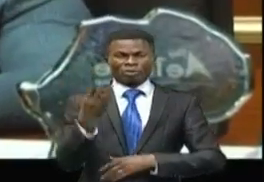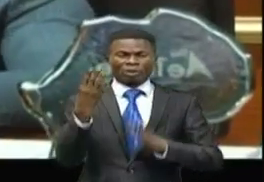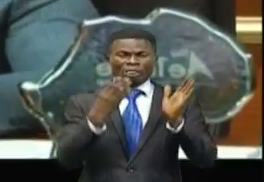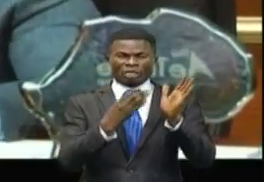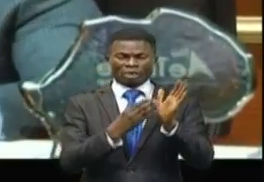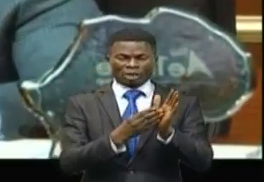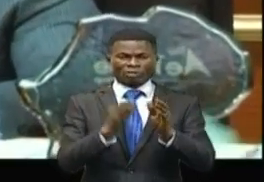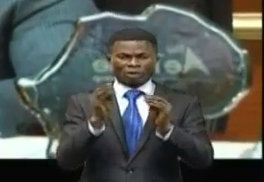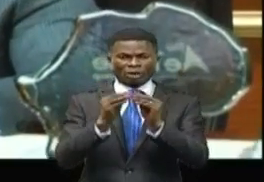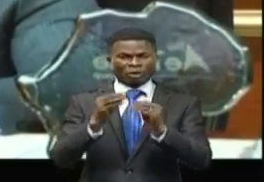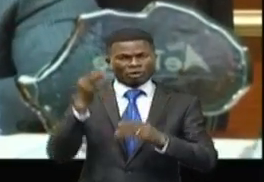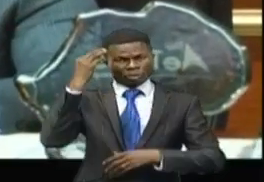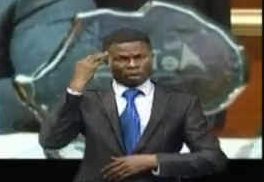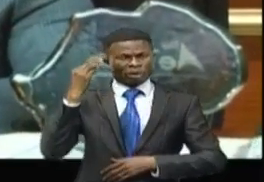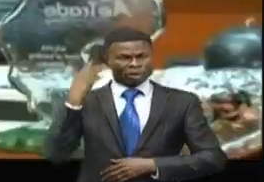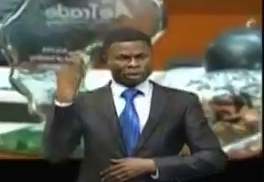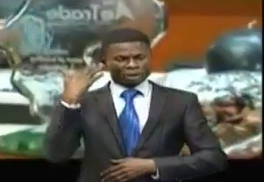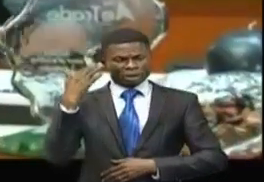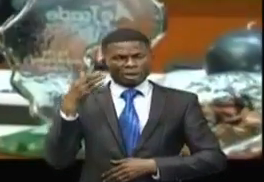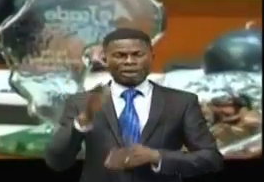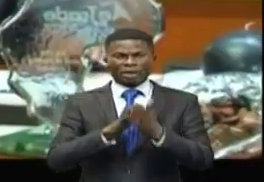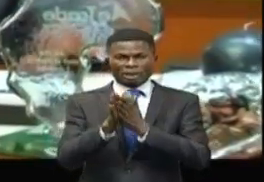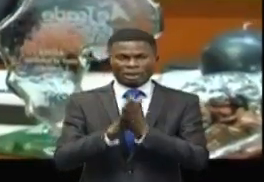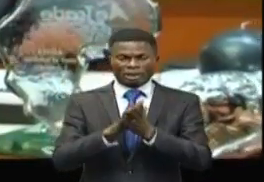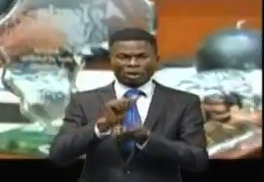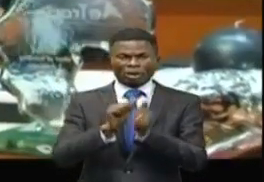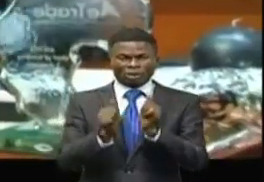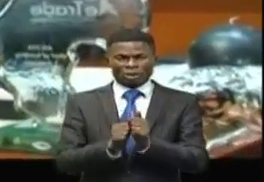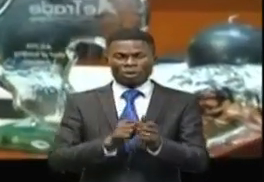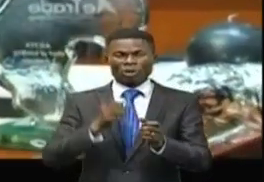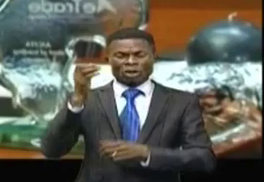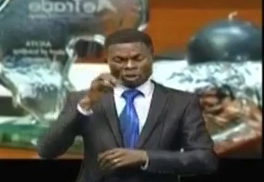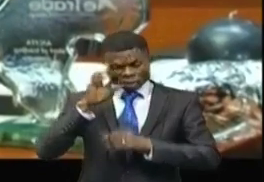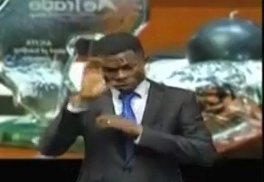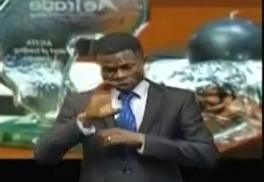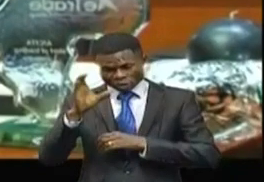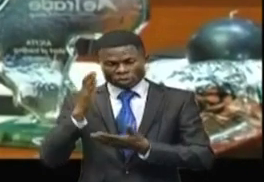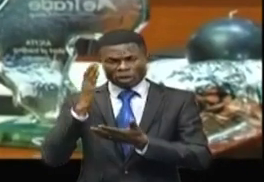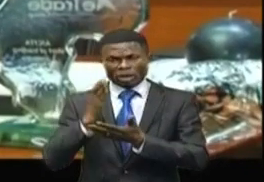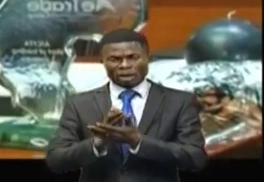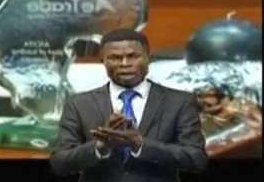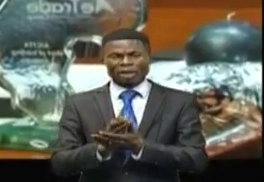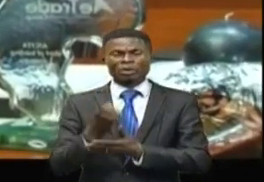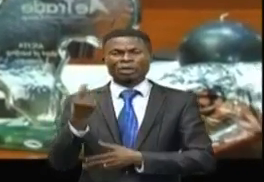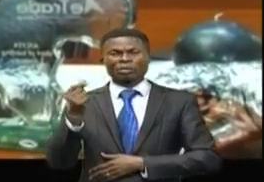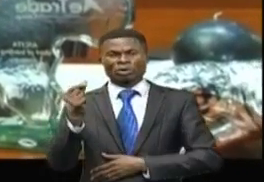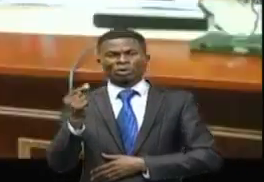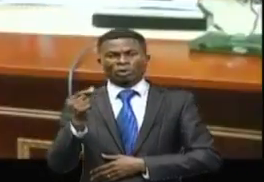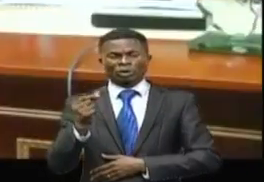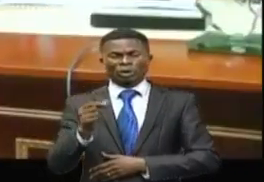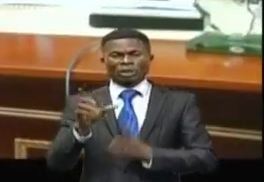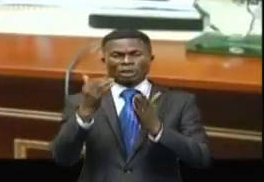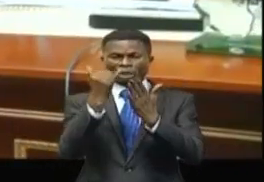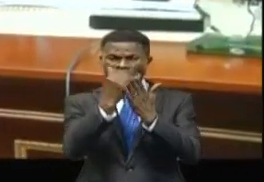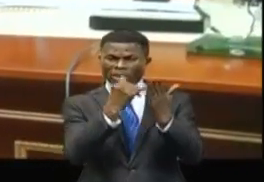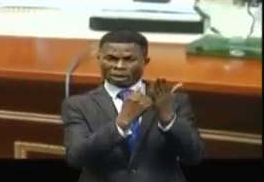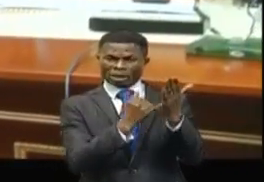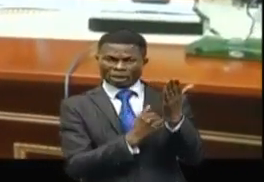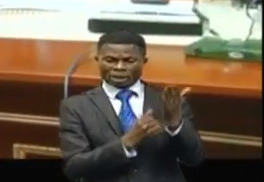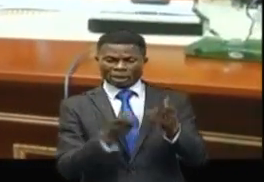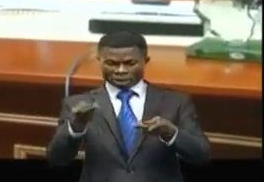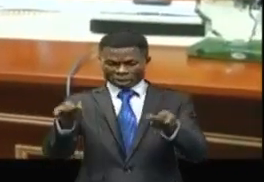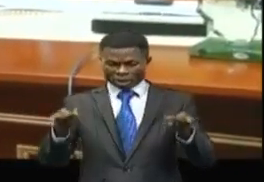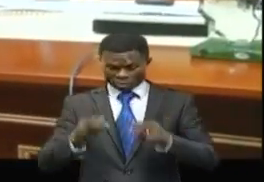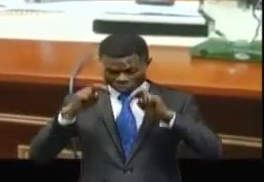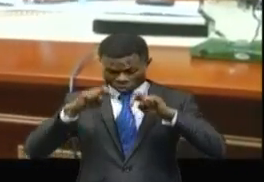conseil des ministres en rapport avec la lutte contre la fraude minière notamment la poursuite des l'identification de périmètres de recherche